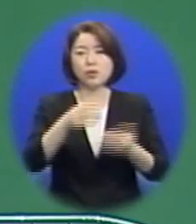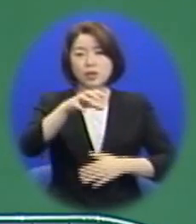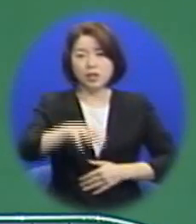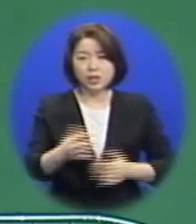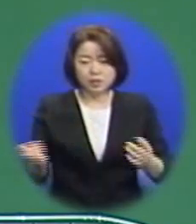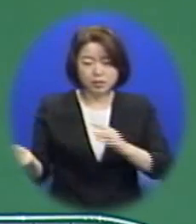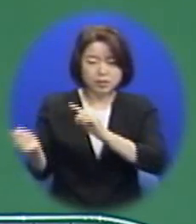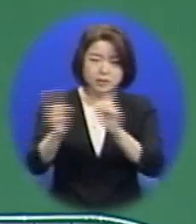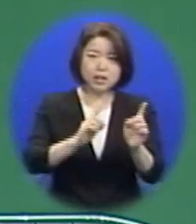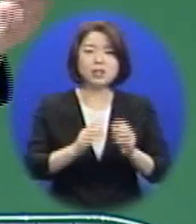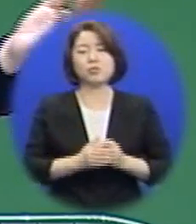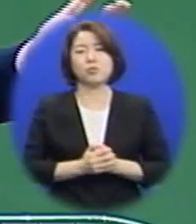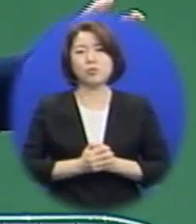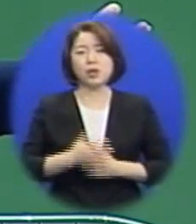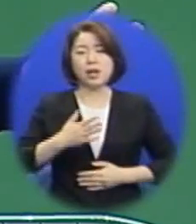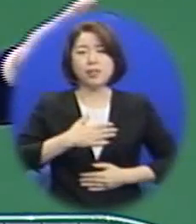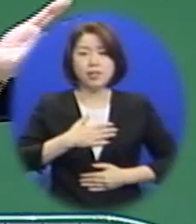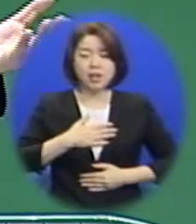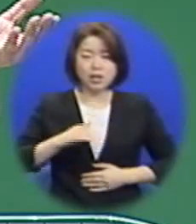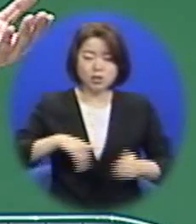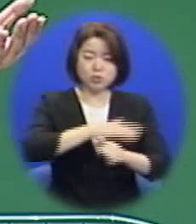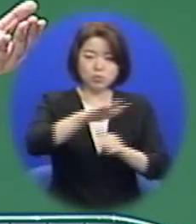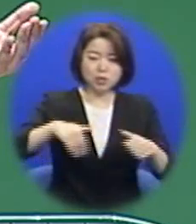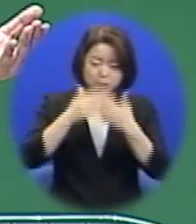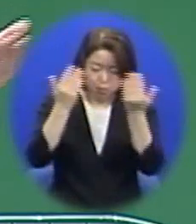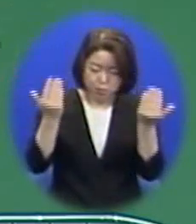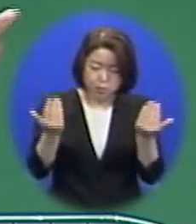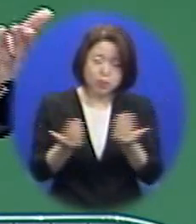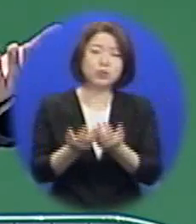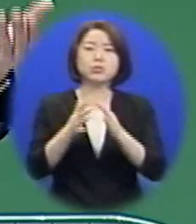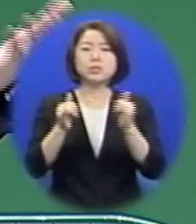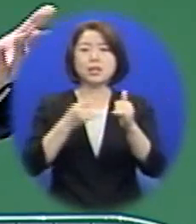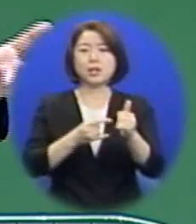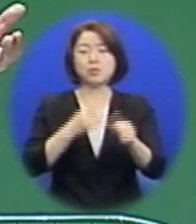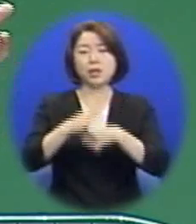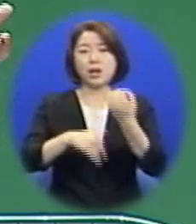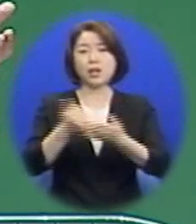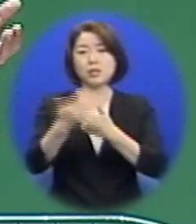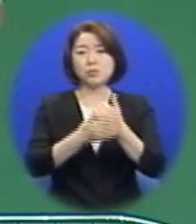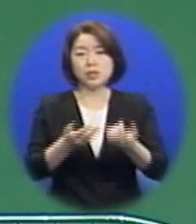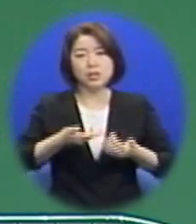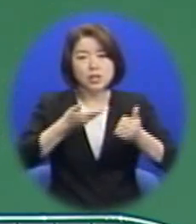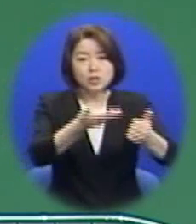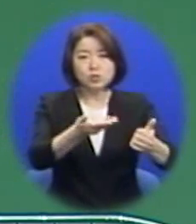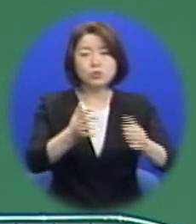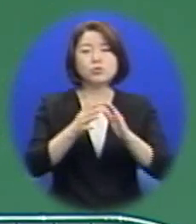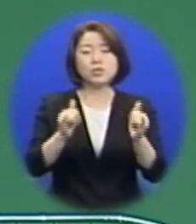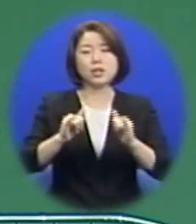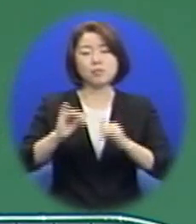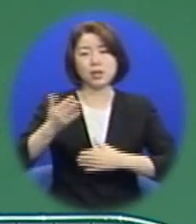살리고 내 주변에 있는 모든 사람들에게 하나님의 은혜를 공급하는 자가 되기를